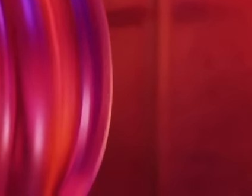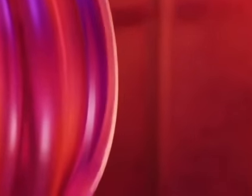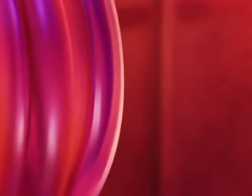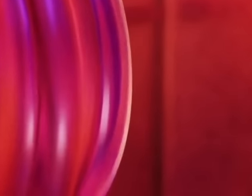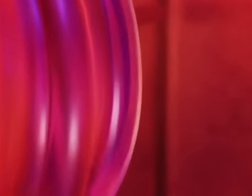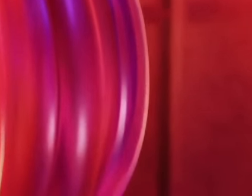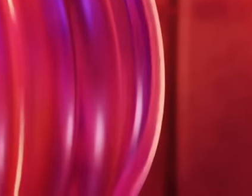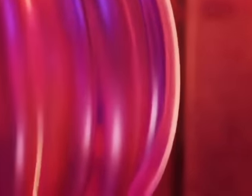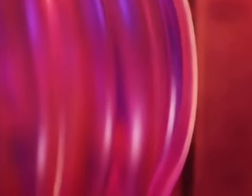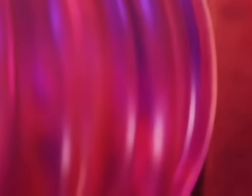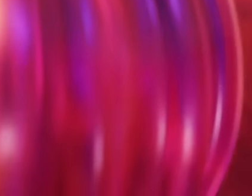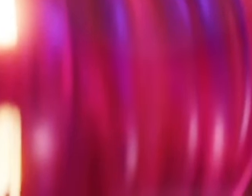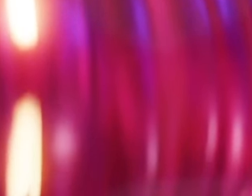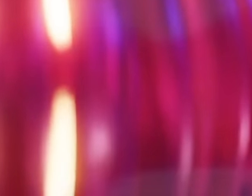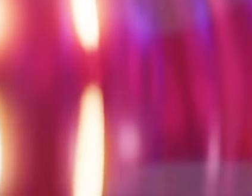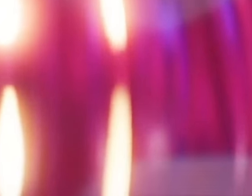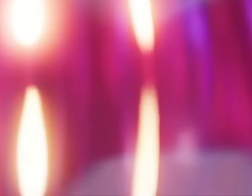واجعله لنا